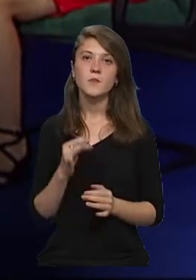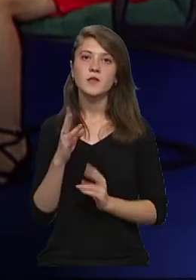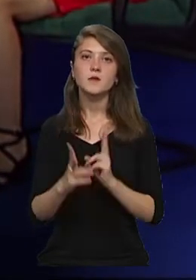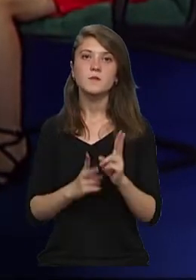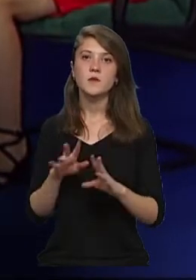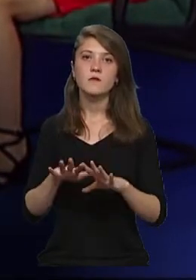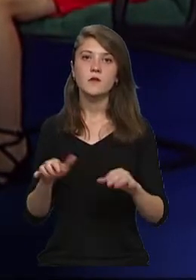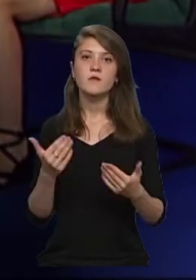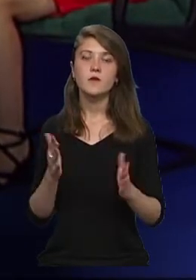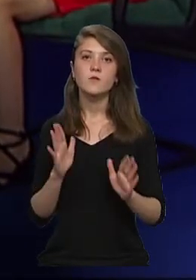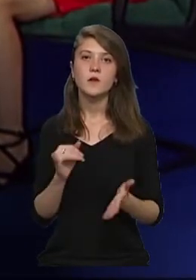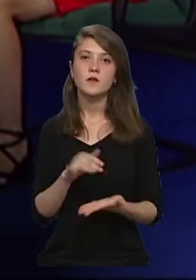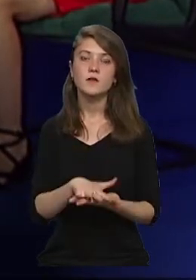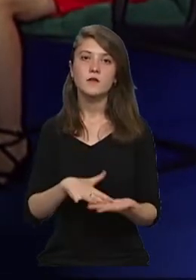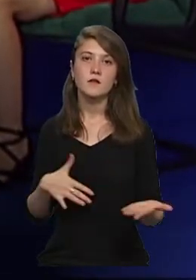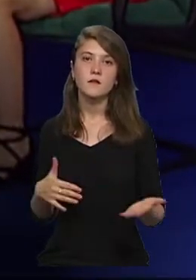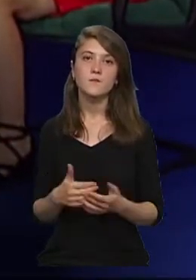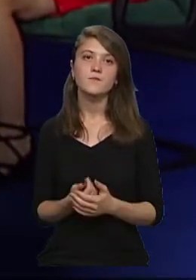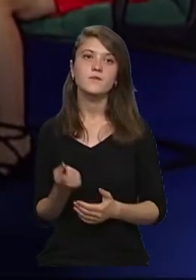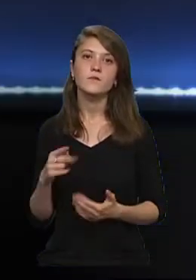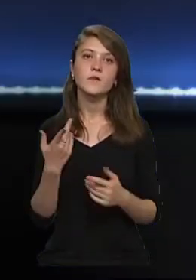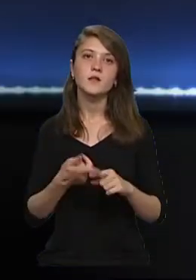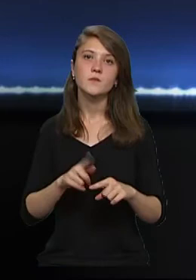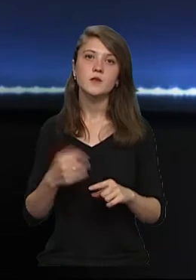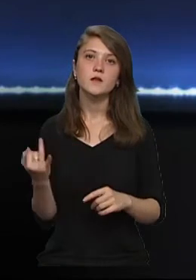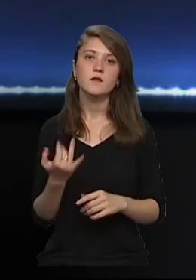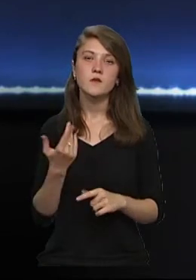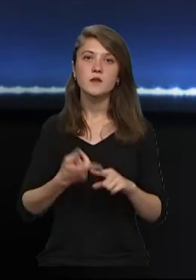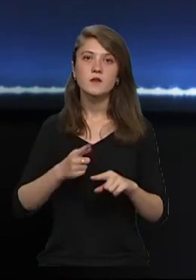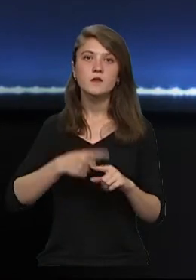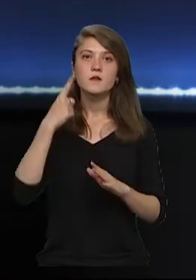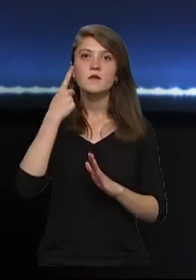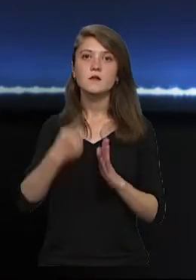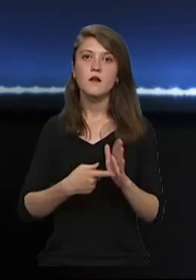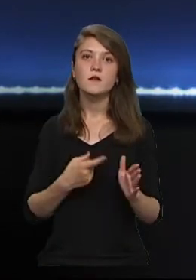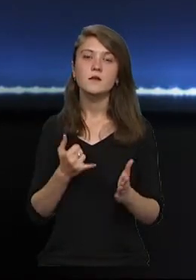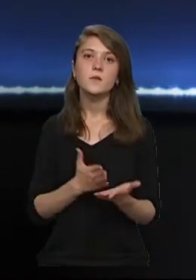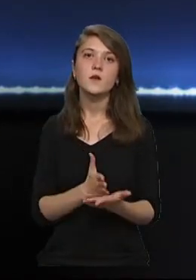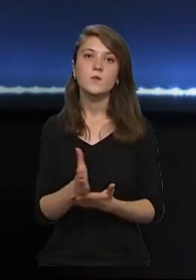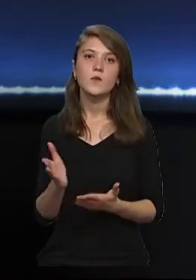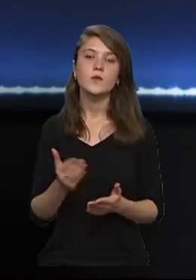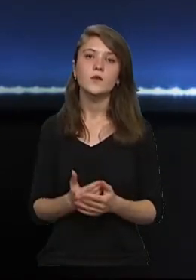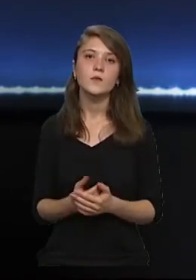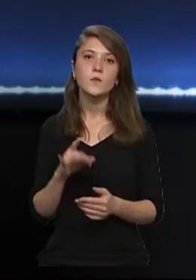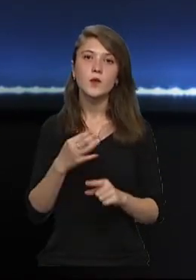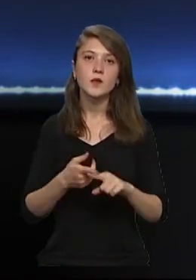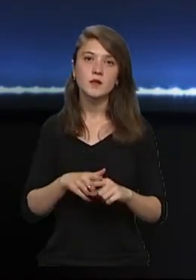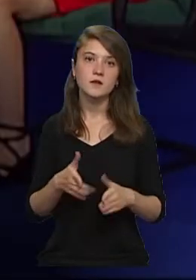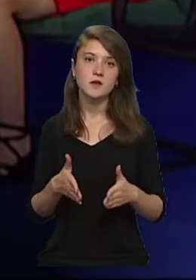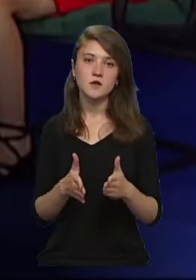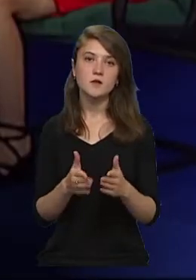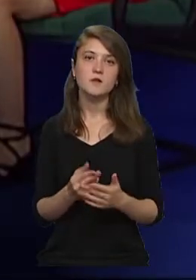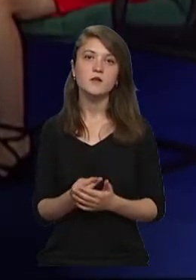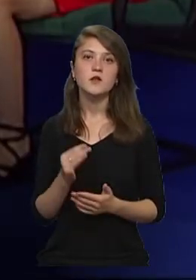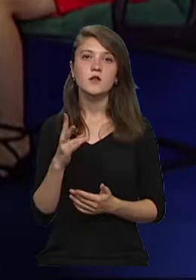влади воно буде діяти і далі. Тому вони цим цікавляться, вони це дізналися і прямують по цій стежині. Чи не відбили ви